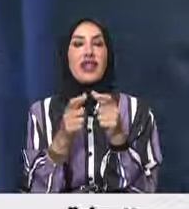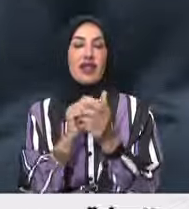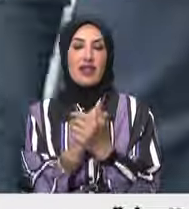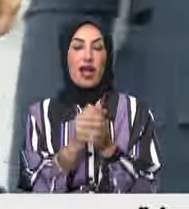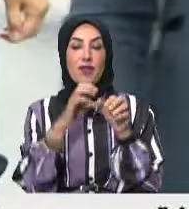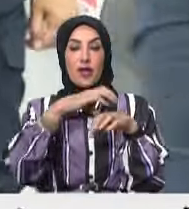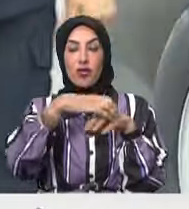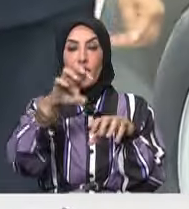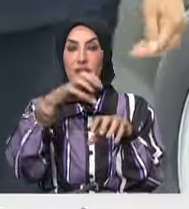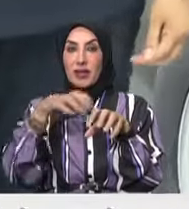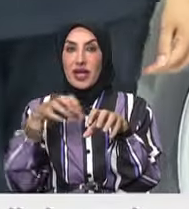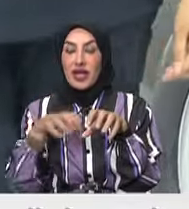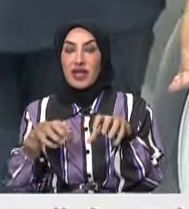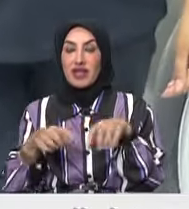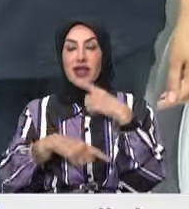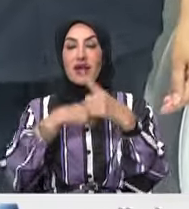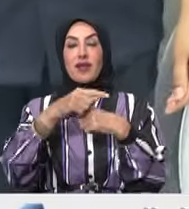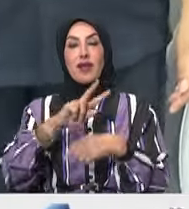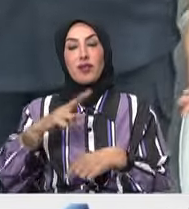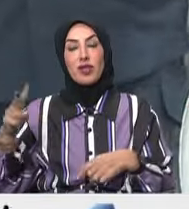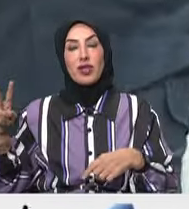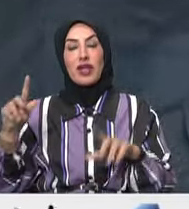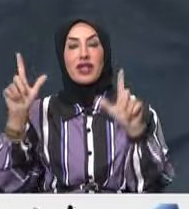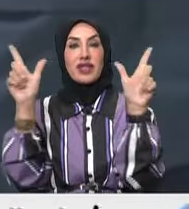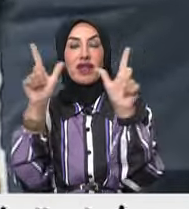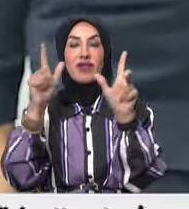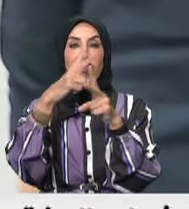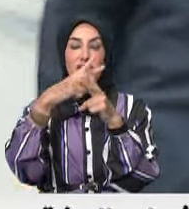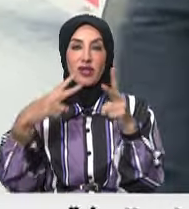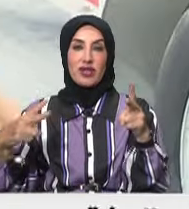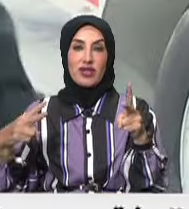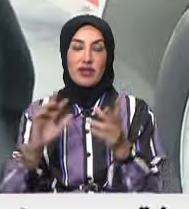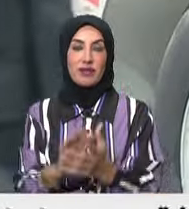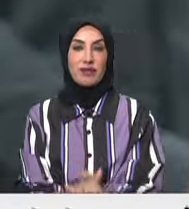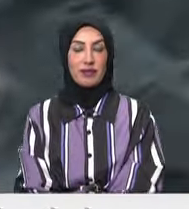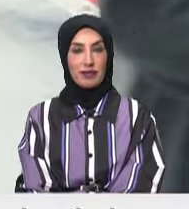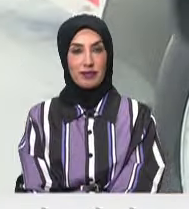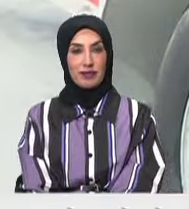سم متنوعه رائد الشمري قناه الاخبار